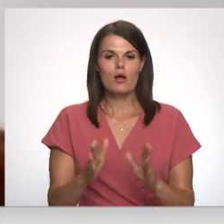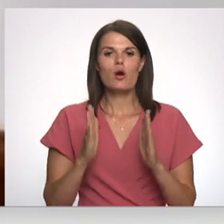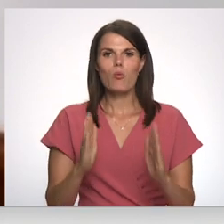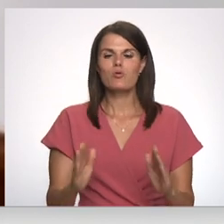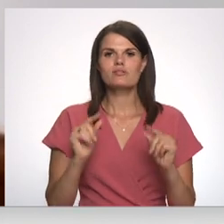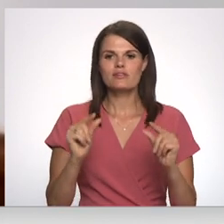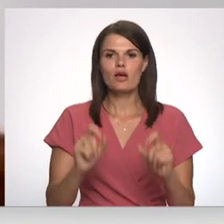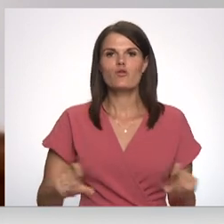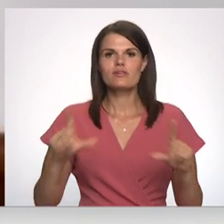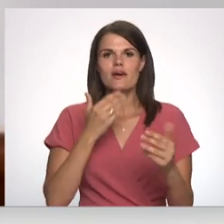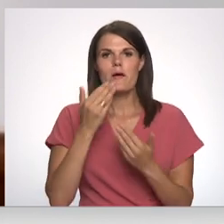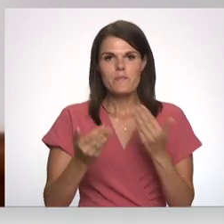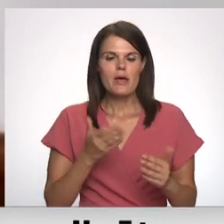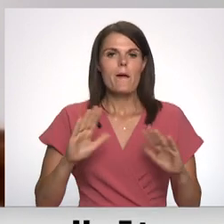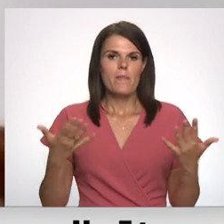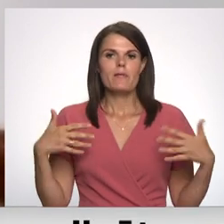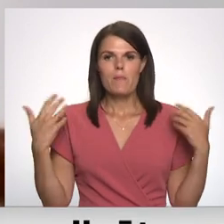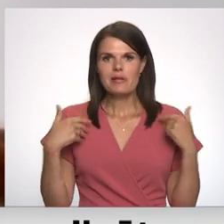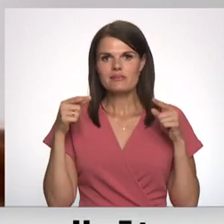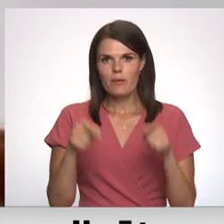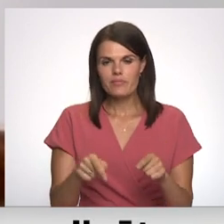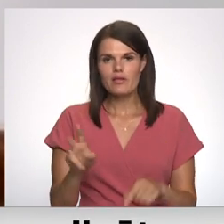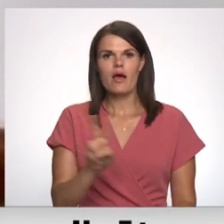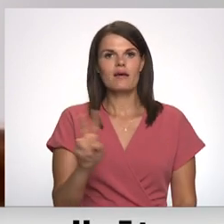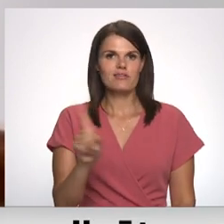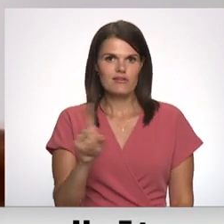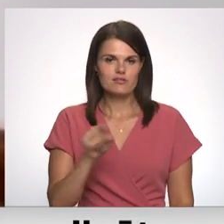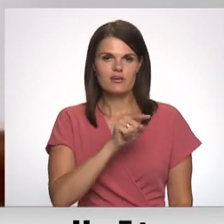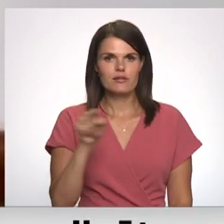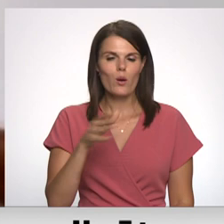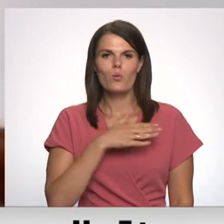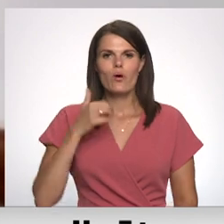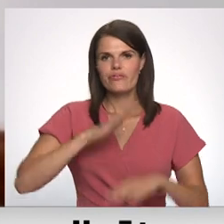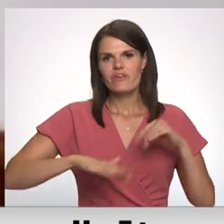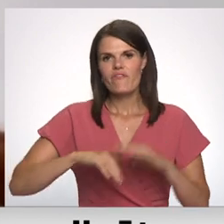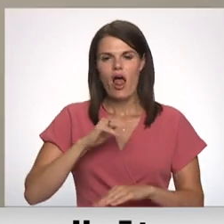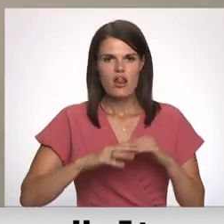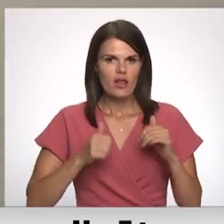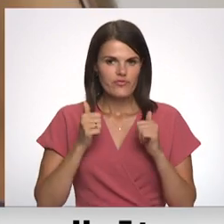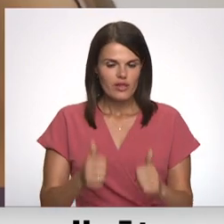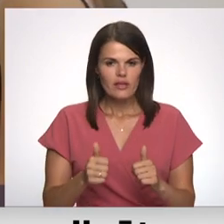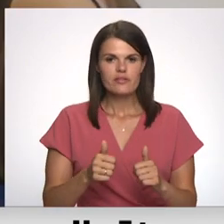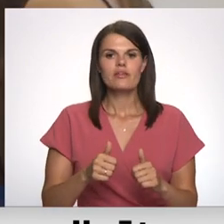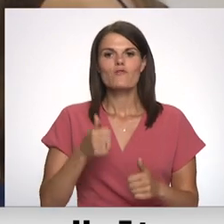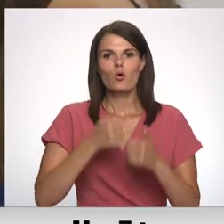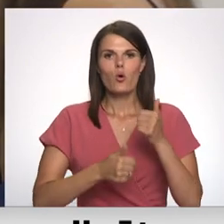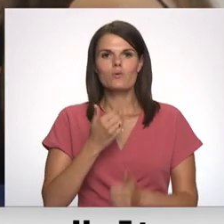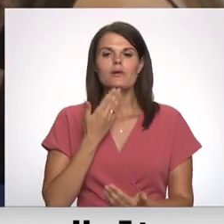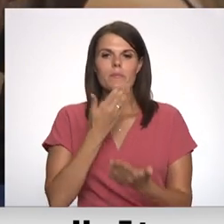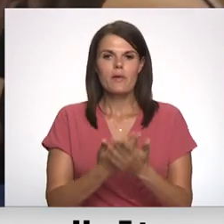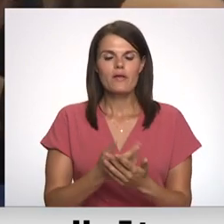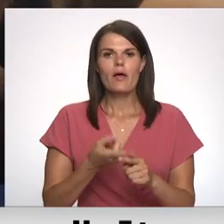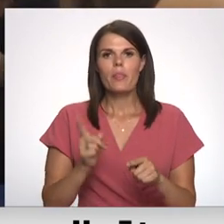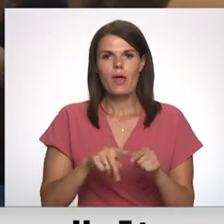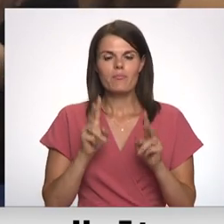bet priecējamies par tiem pašiem, kas ir, jo tie arī ļoti kā kvalitatīvi šie pieteikumi. Vietveres konkursam pieteikušās, jo